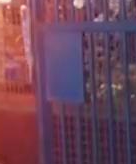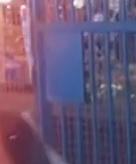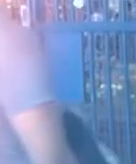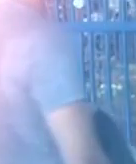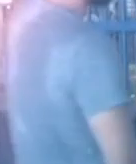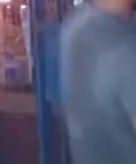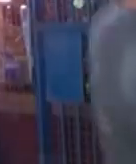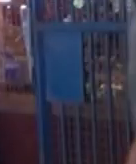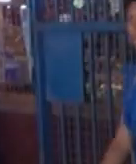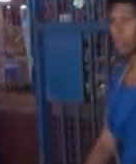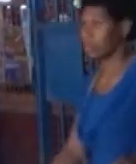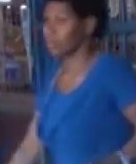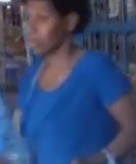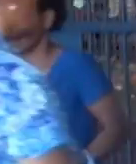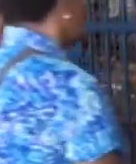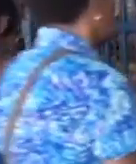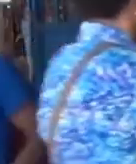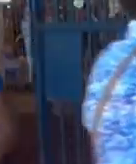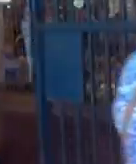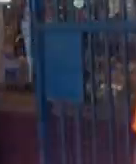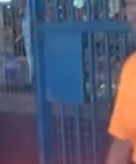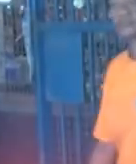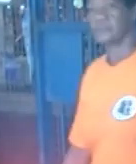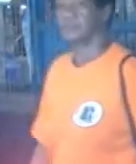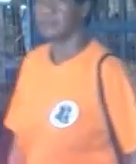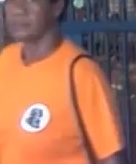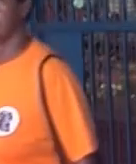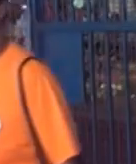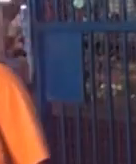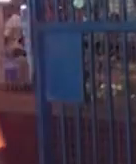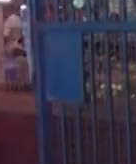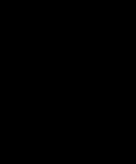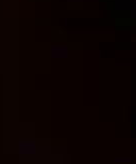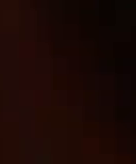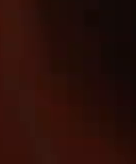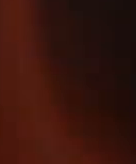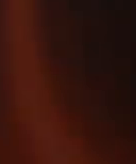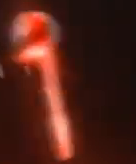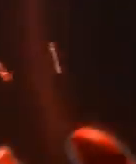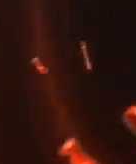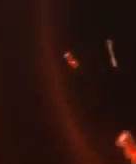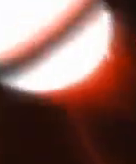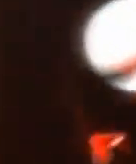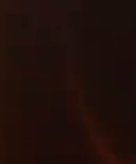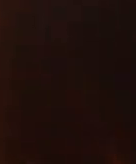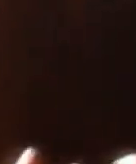मरसानी नायका गोंगवा लुबू लटोका रेडियो फीजी 2 में